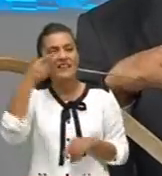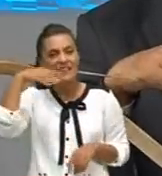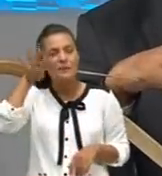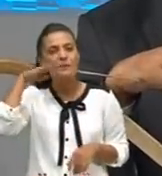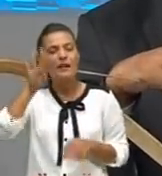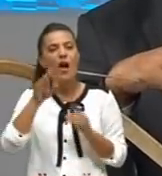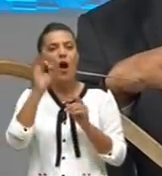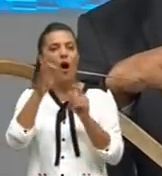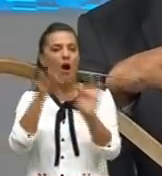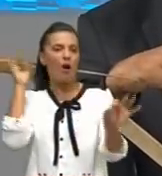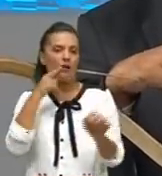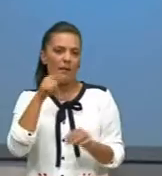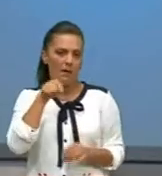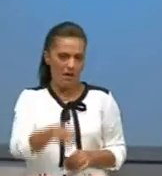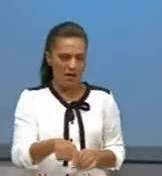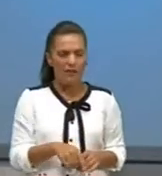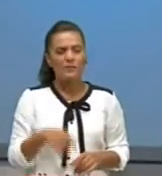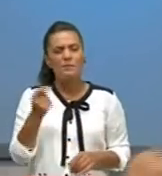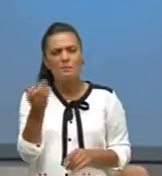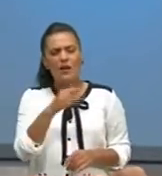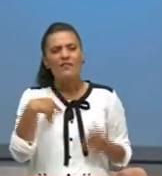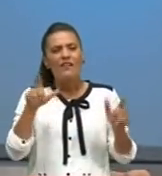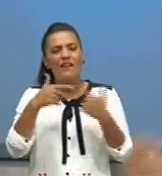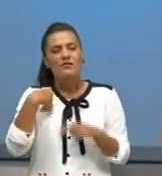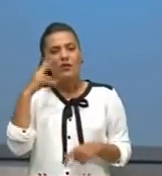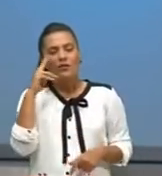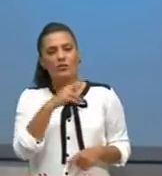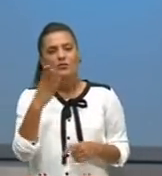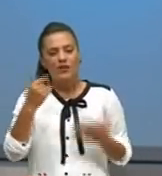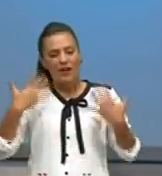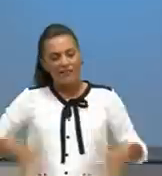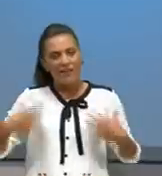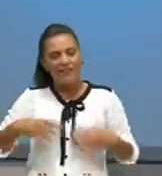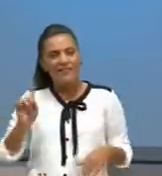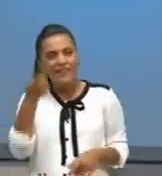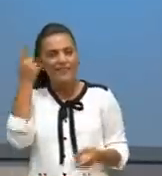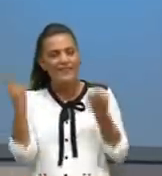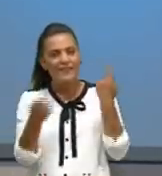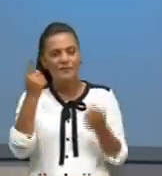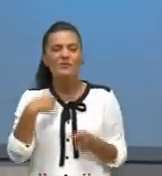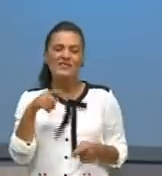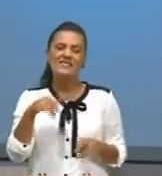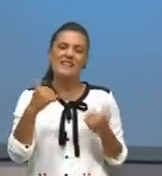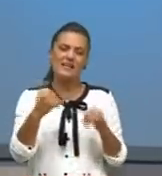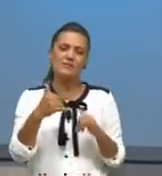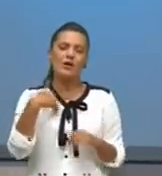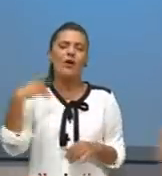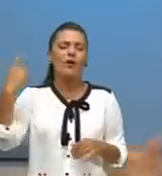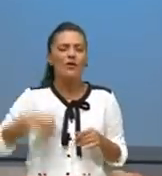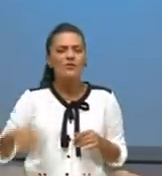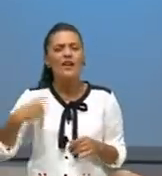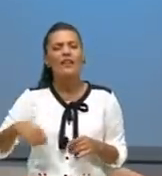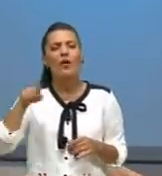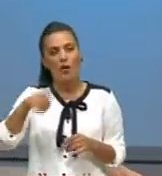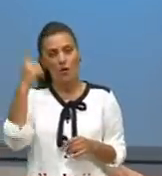gerçekten, değil mi? Harikasınız. Evet. Peki az önce festival görüntülerinde bir otantik kıyafetler de gördük. Evet. Bu işin esprisi aslında tabii, değil mi? Özellikle